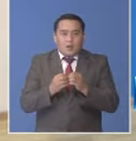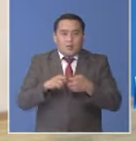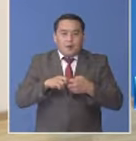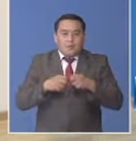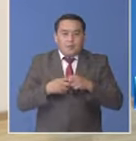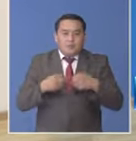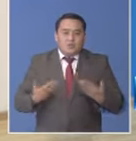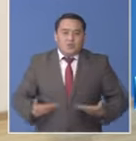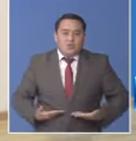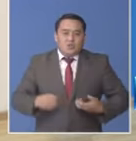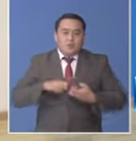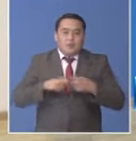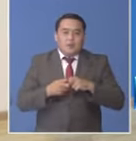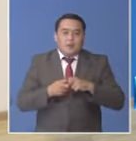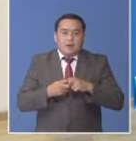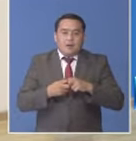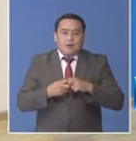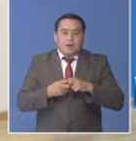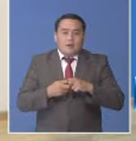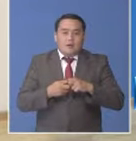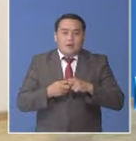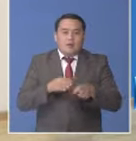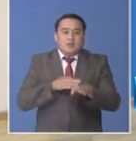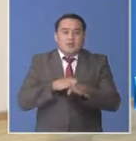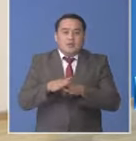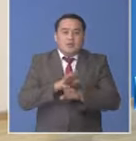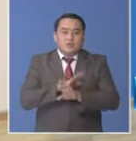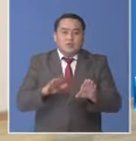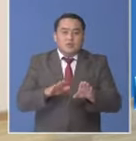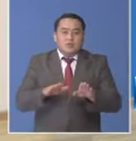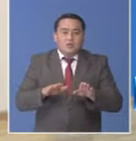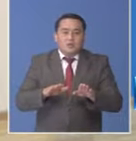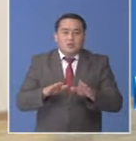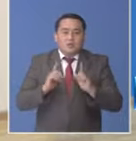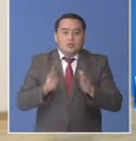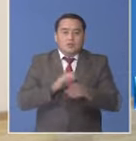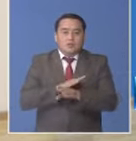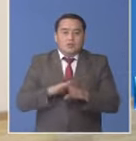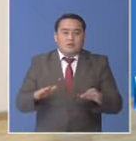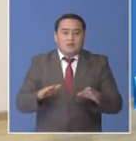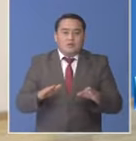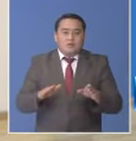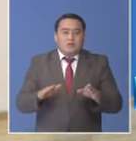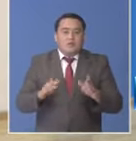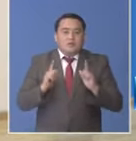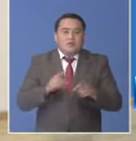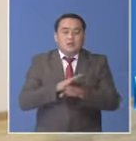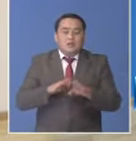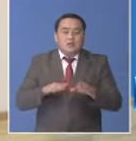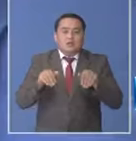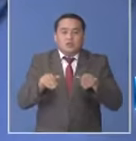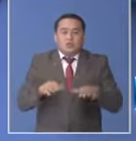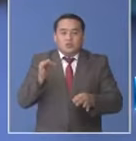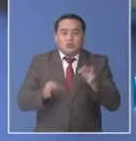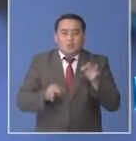по жилищным вопросам, также о неисполнении судебных решений, о несогласии с решениями,